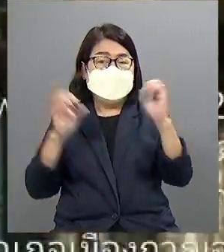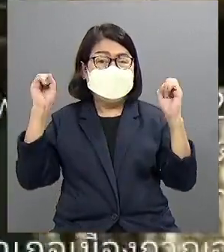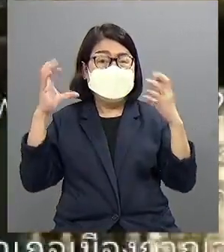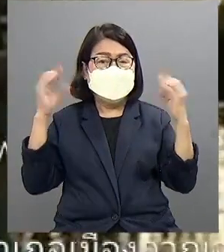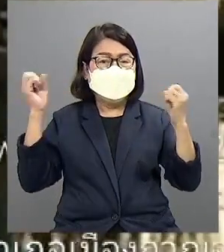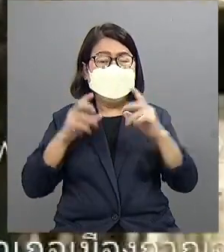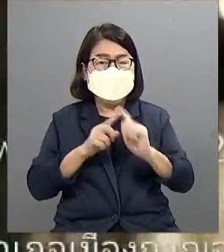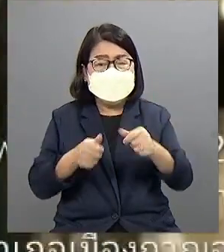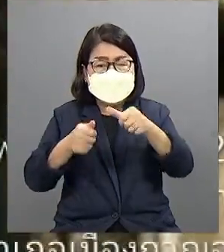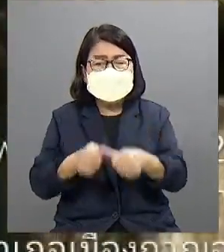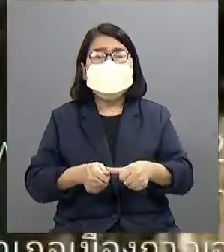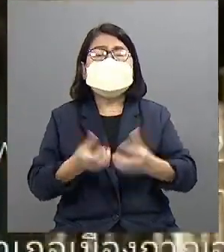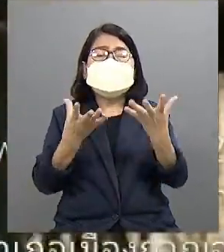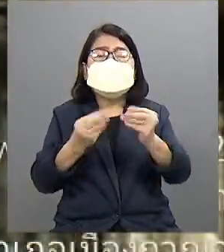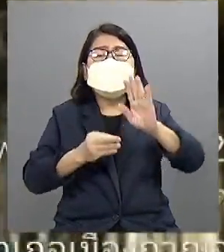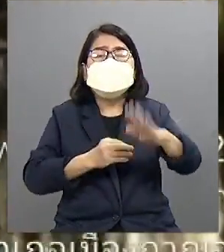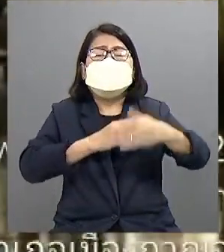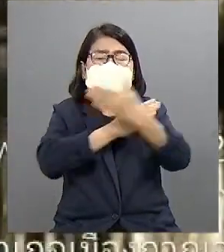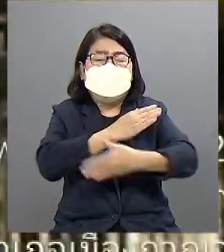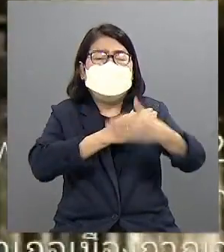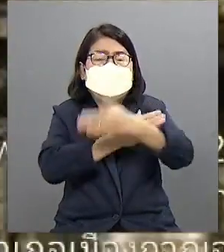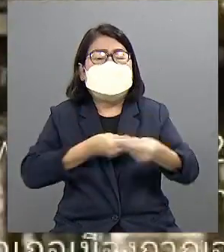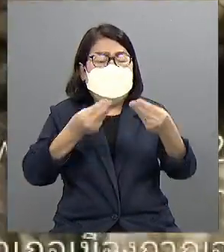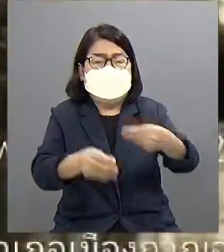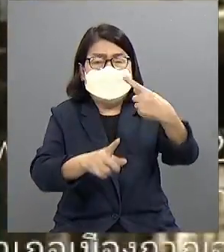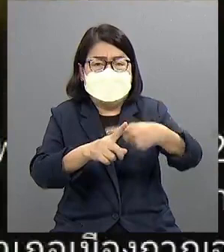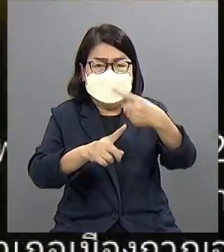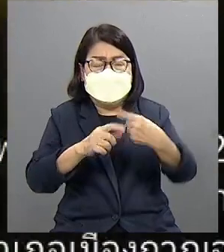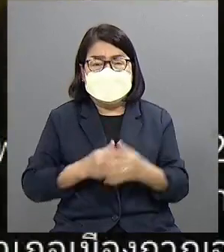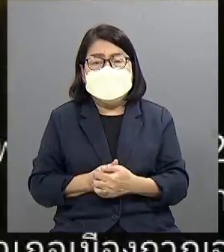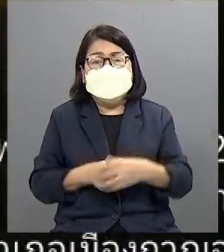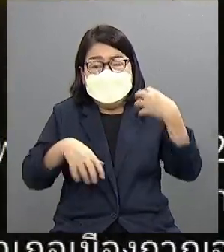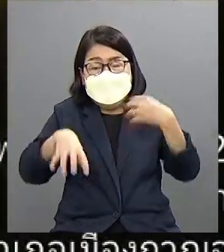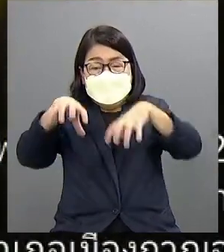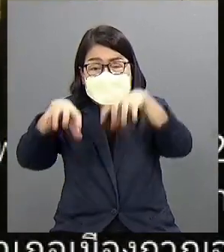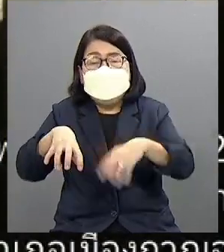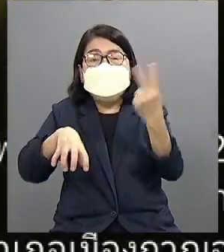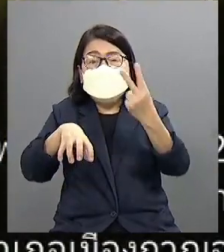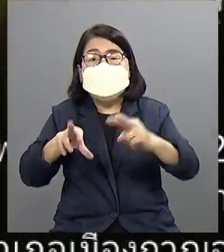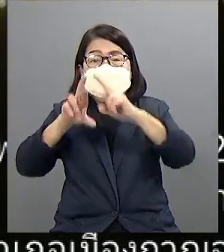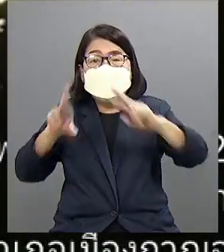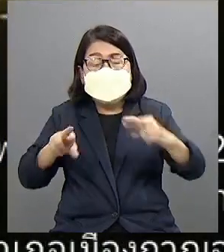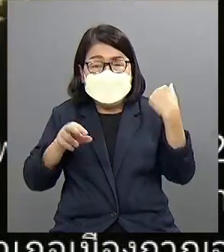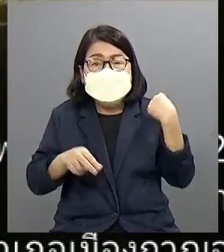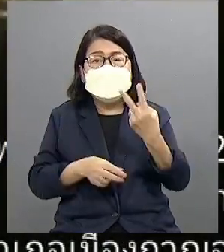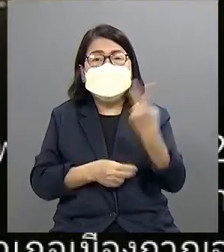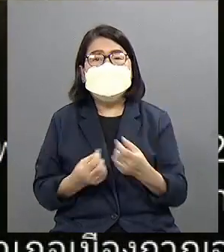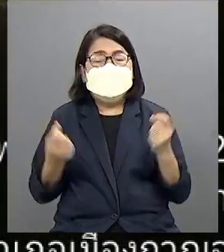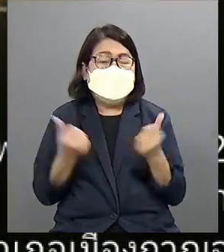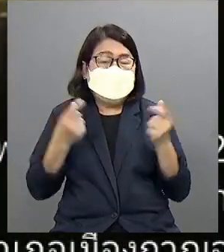การรถไฟแห่งประเทศไทยเนี่ยค่ะ2จุดนี้การแสดงดนตรีเปิดเพลงเสียงดังในยามค่ำคืนน